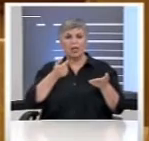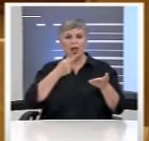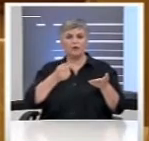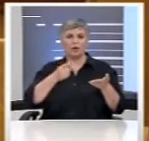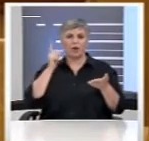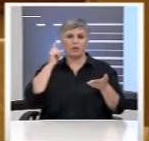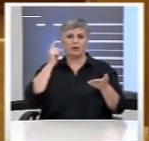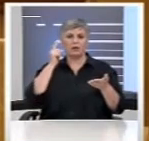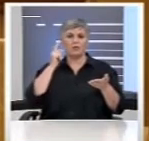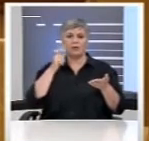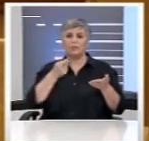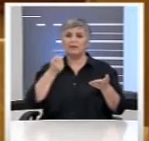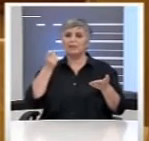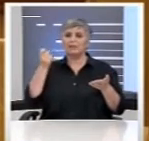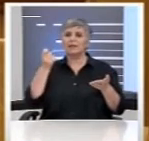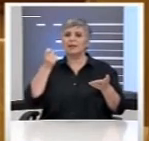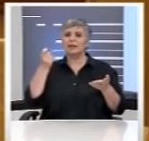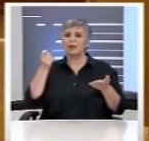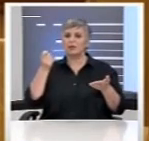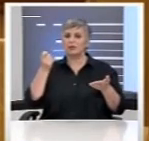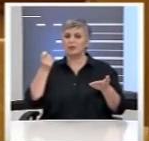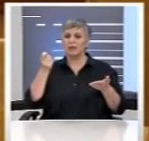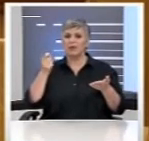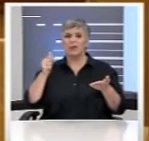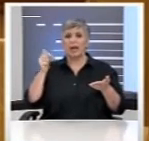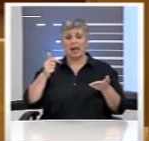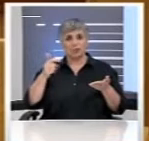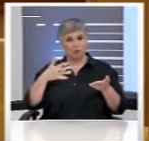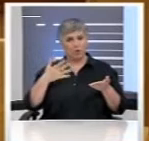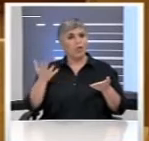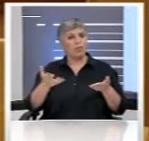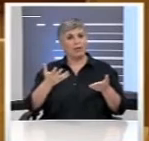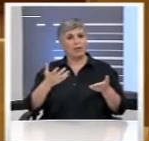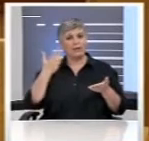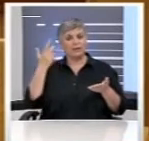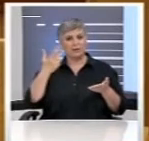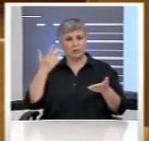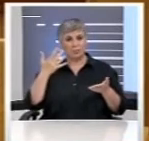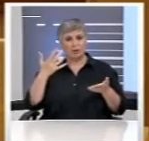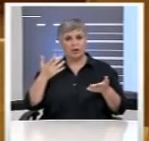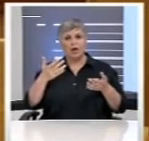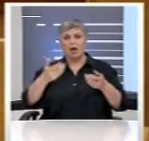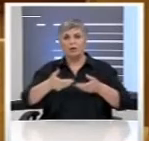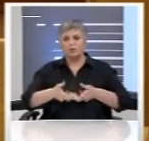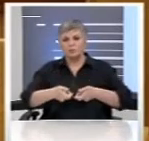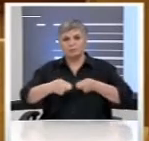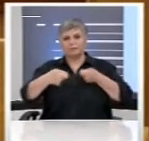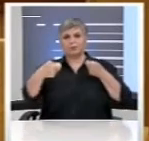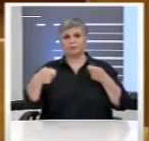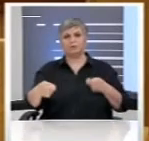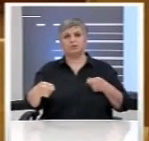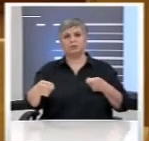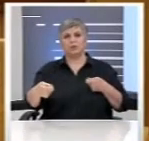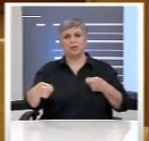του ελληνικού χρέους, του χρέους του EFSF, επιμήκυνση δηλαδή και των ορημάνσεων, αλλά ταυτόχρονα